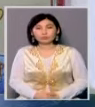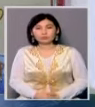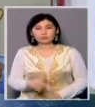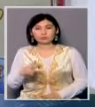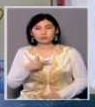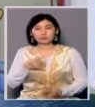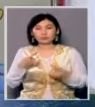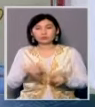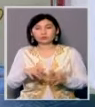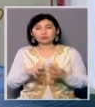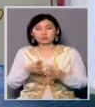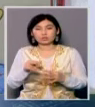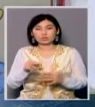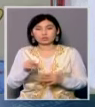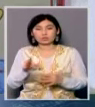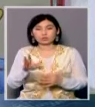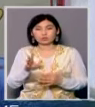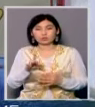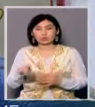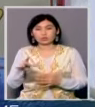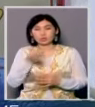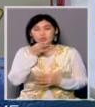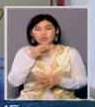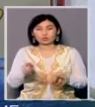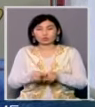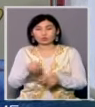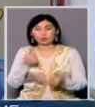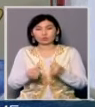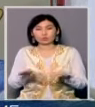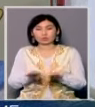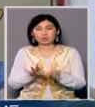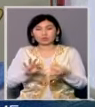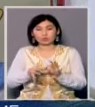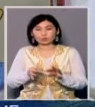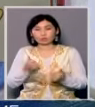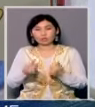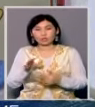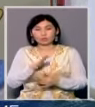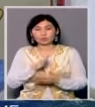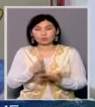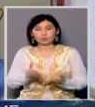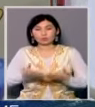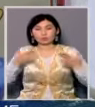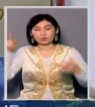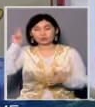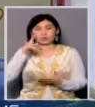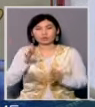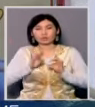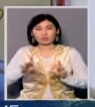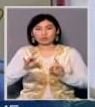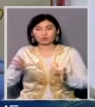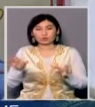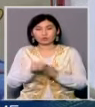Я родом из села Миялы Кызылкагинского района. Раньше я тоже участвовала в подобных конкурсах. Он имеет большое значение,